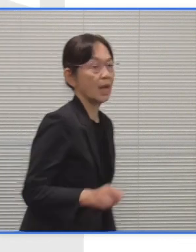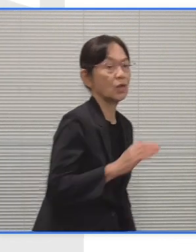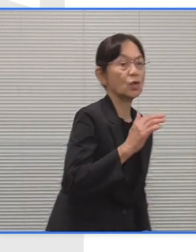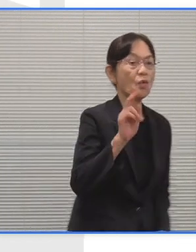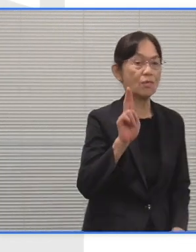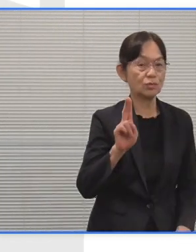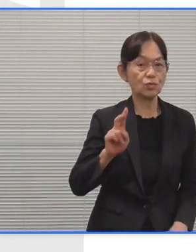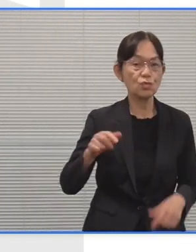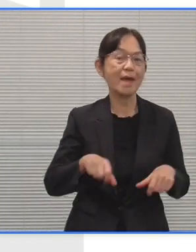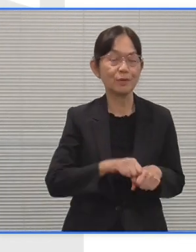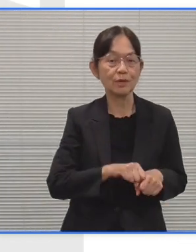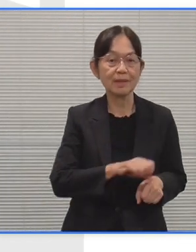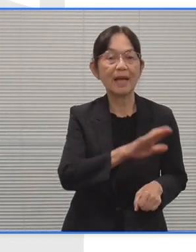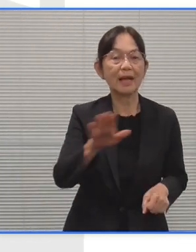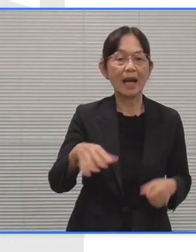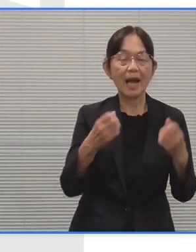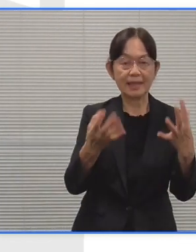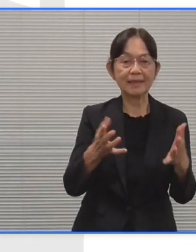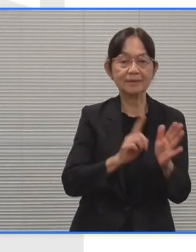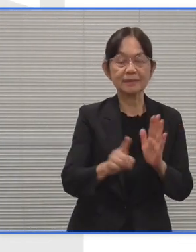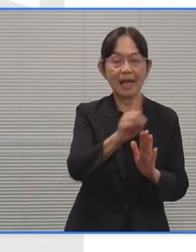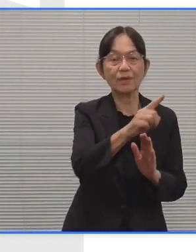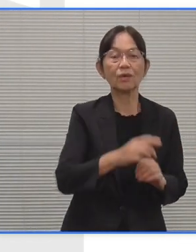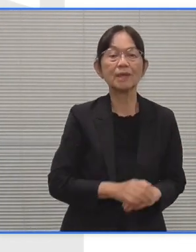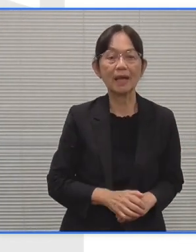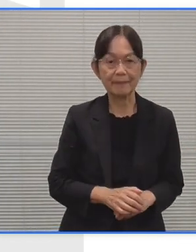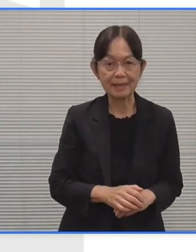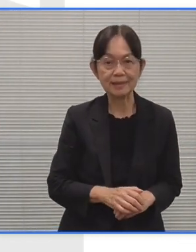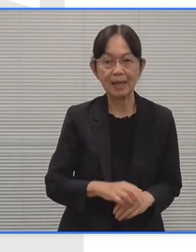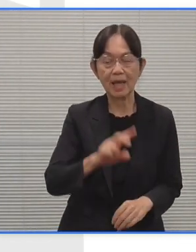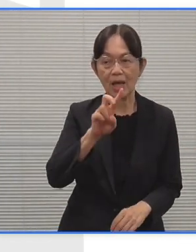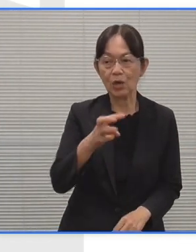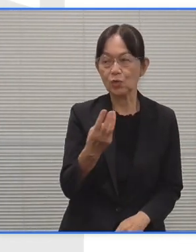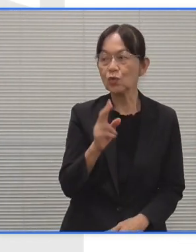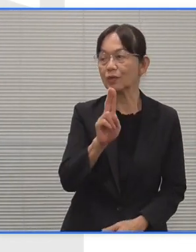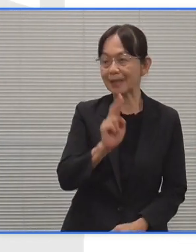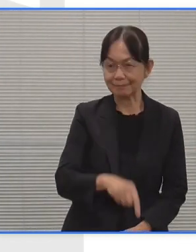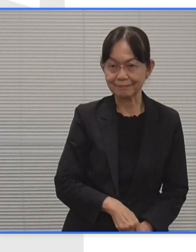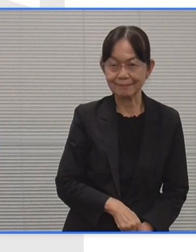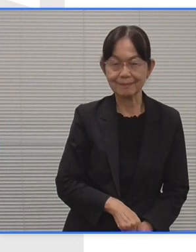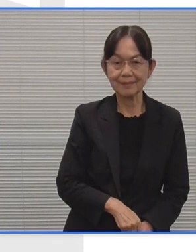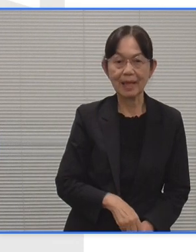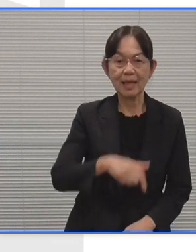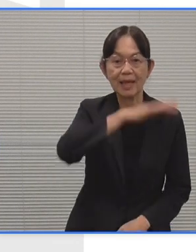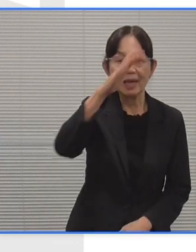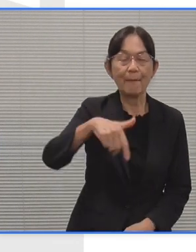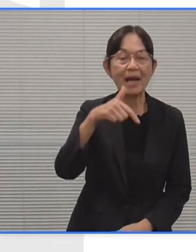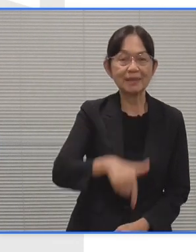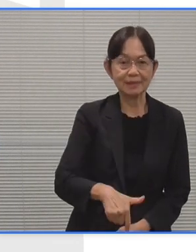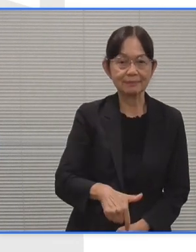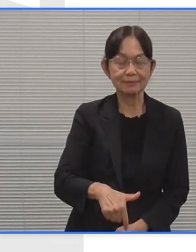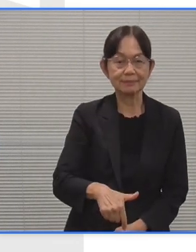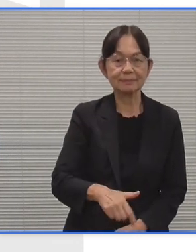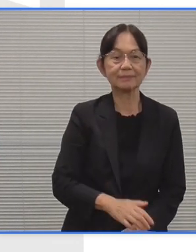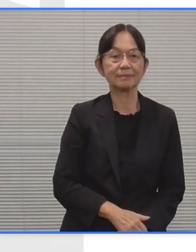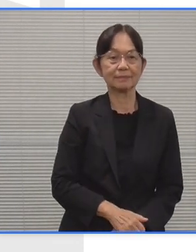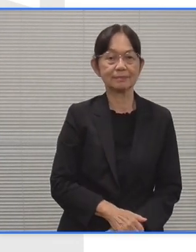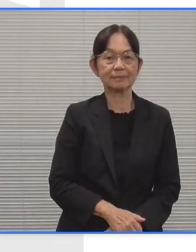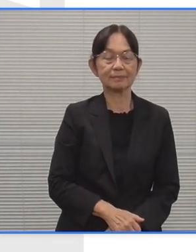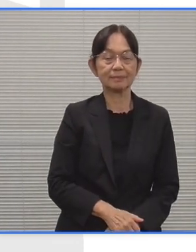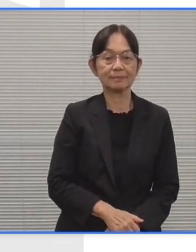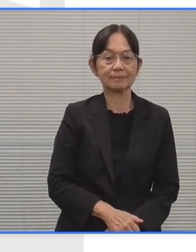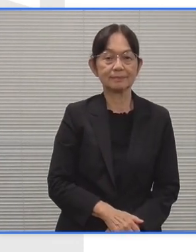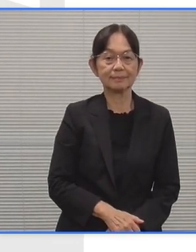ね、新しく代表になられましたリュウさん、それから山下さんも、ボートレス